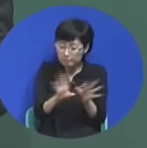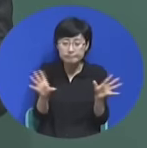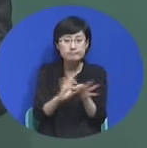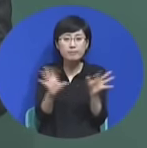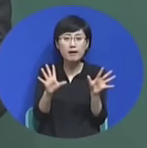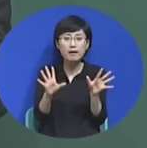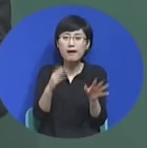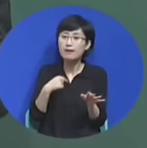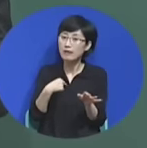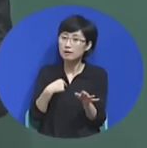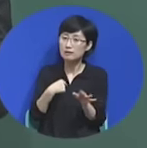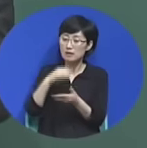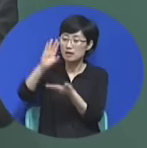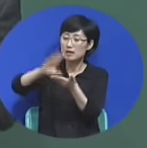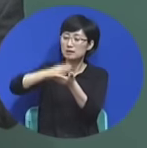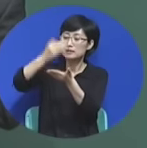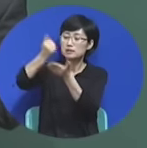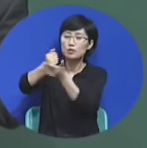그리스도 안에 있어